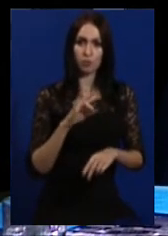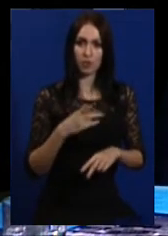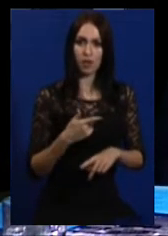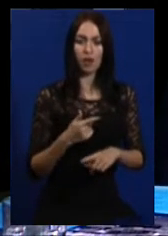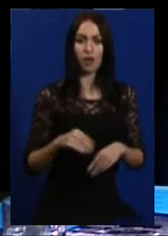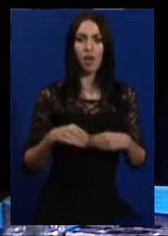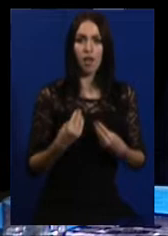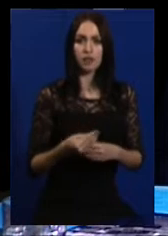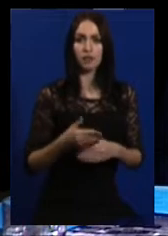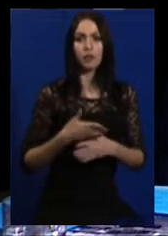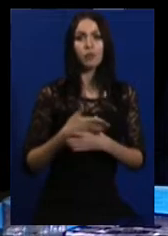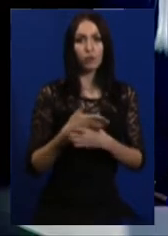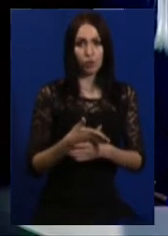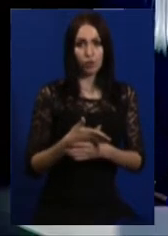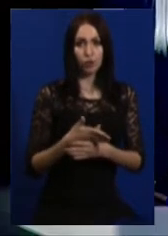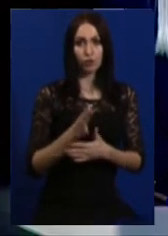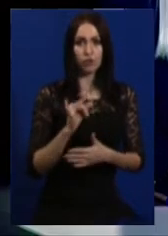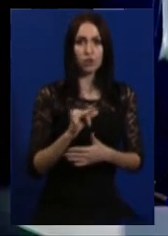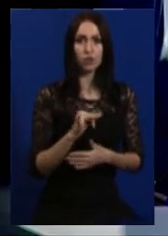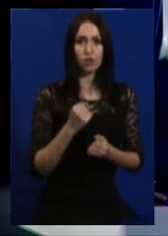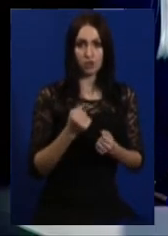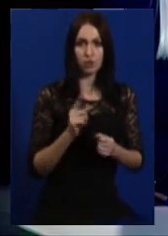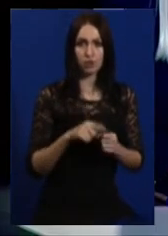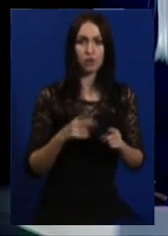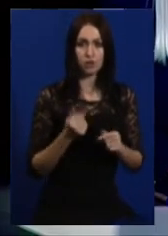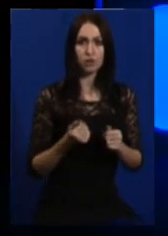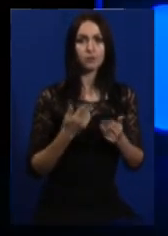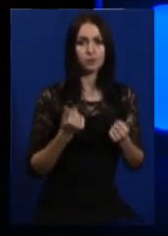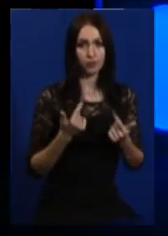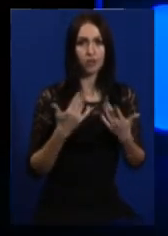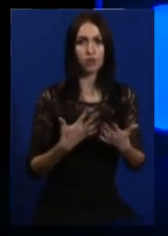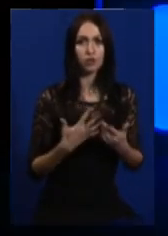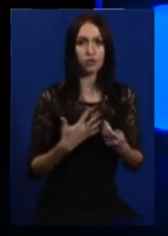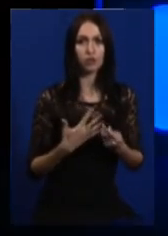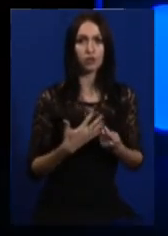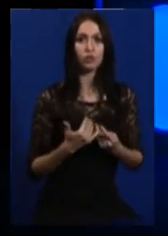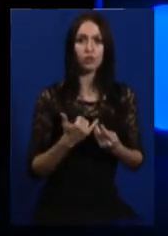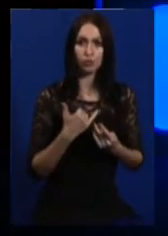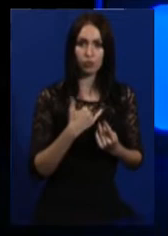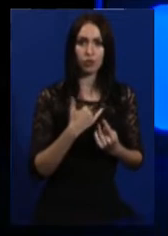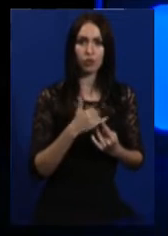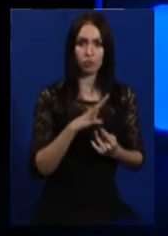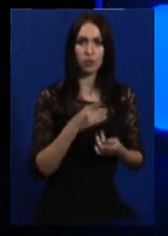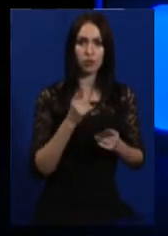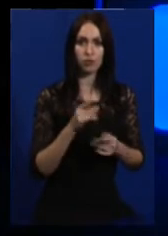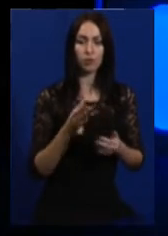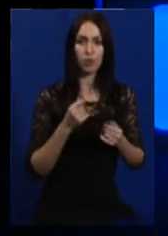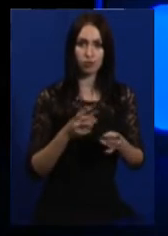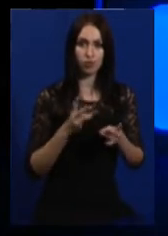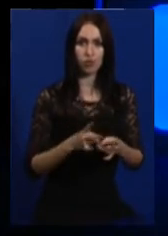помощь идущих отрывая так топ да конечно любой вид равно тронуть